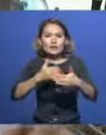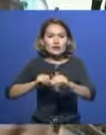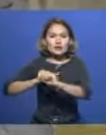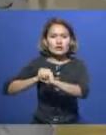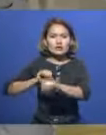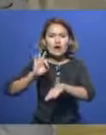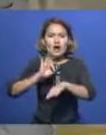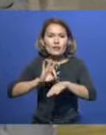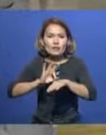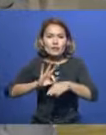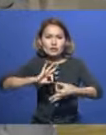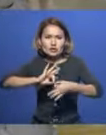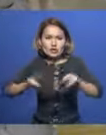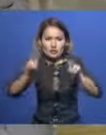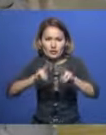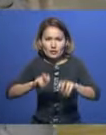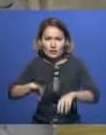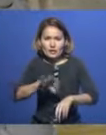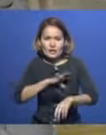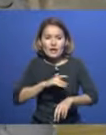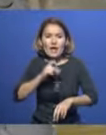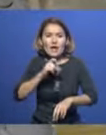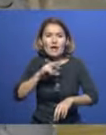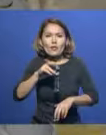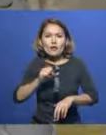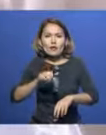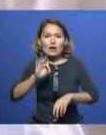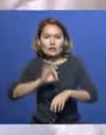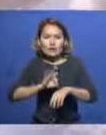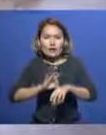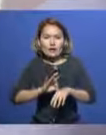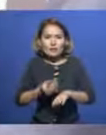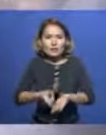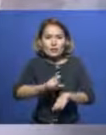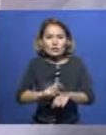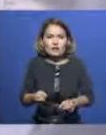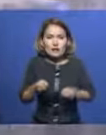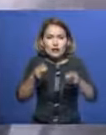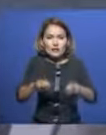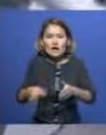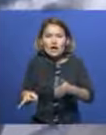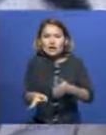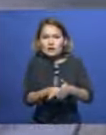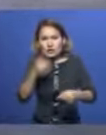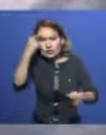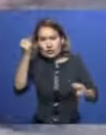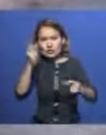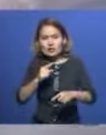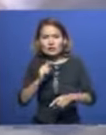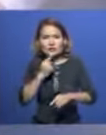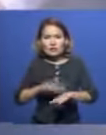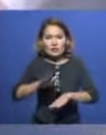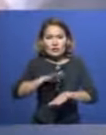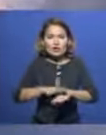қауіпті вирусты қалай анықтау қажеттігі үйретіліп жатыр. Эбола індетінің қауіптілігі сол, оны бірден анықтау өте қиын дейді мамандар. Әзірге